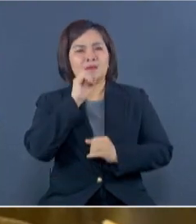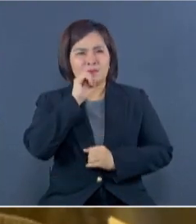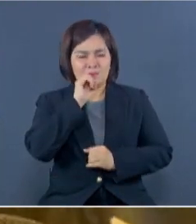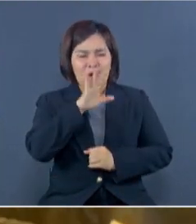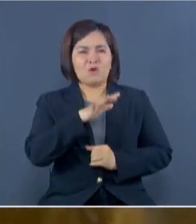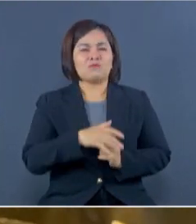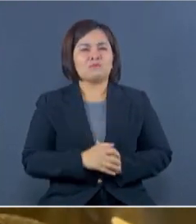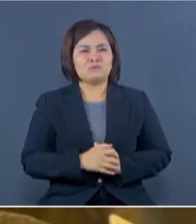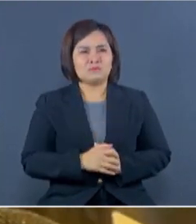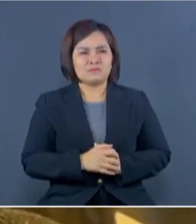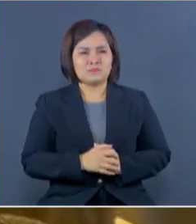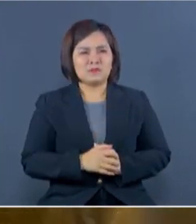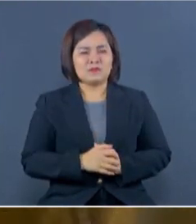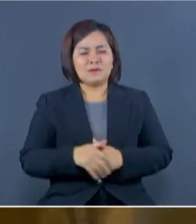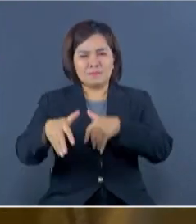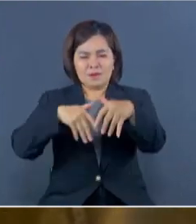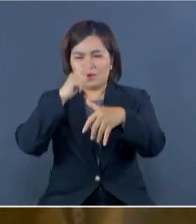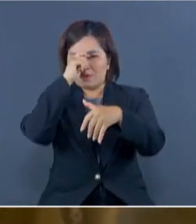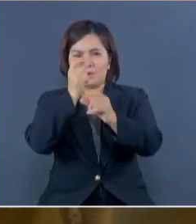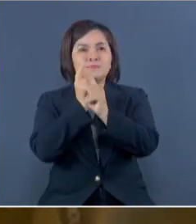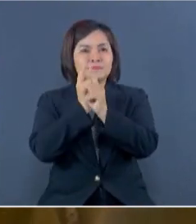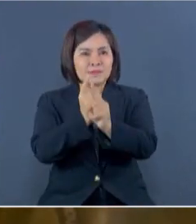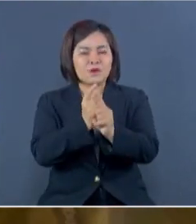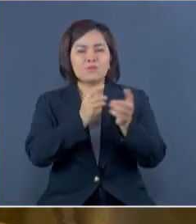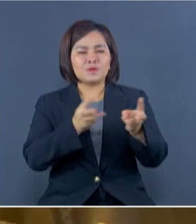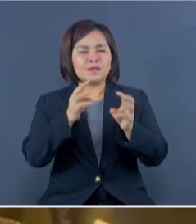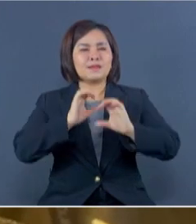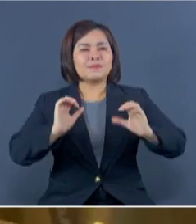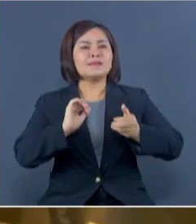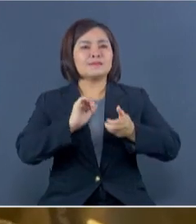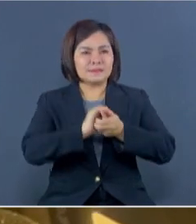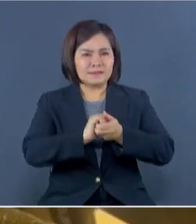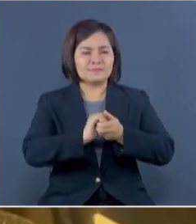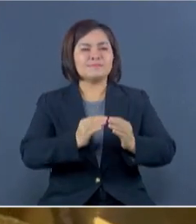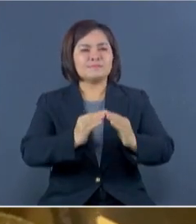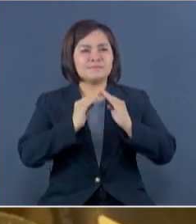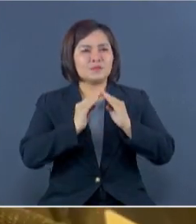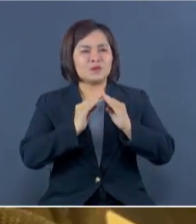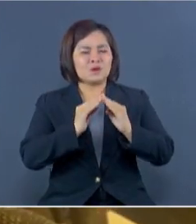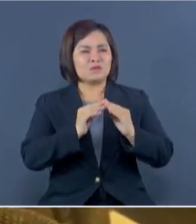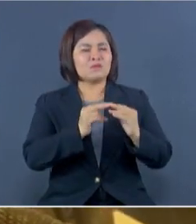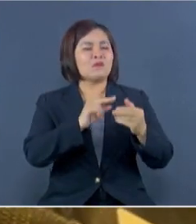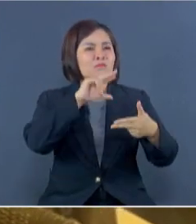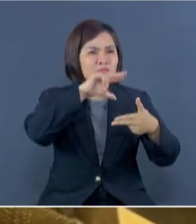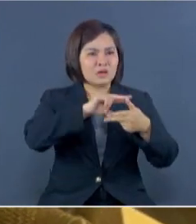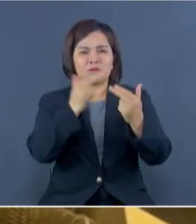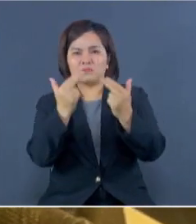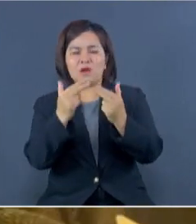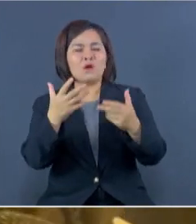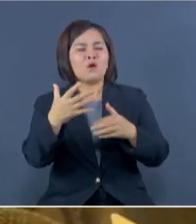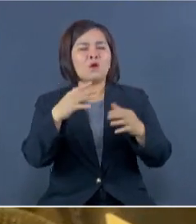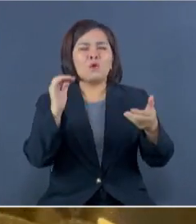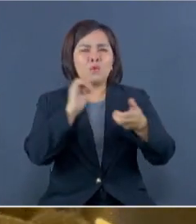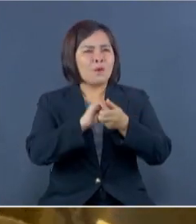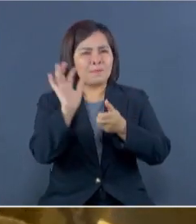คือฟังเสียงประชาชนเนี่ยก็คือว่าการจัดตั้งรัฐบาลเที่ยวนี้เนี่ยไม่มีพรรคสองลุง ไม่มีค่ะไม่มีเลยนะ